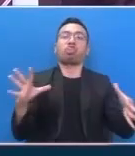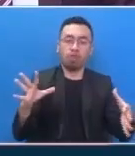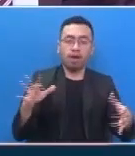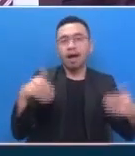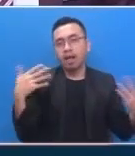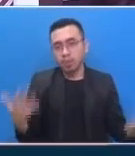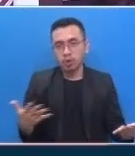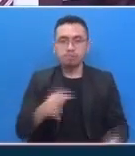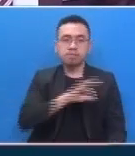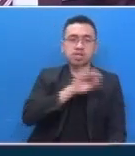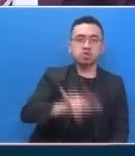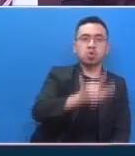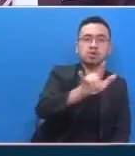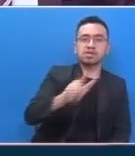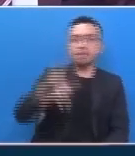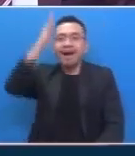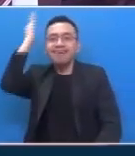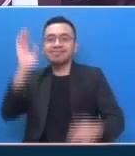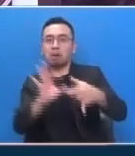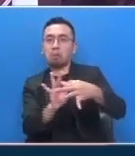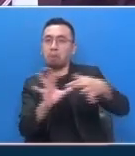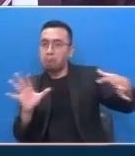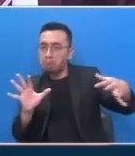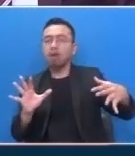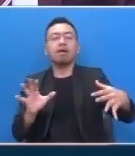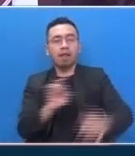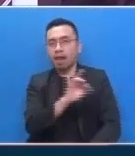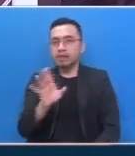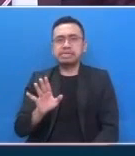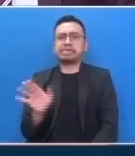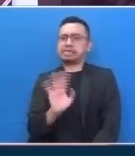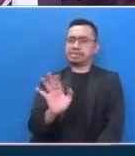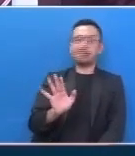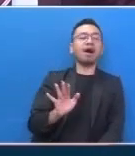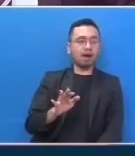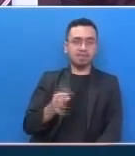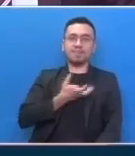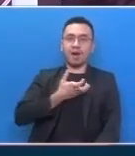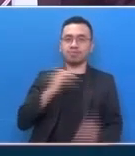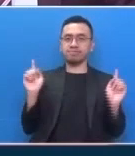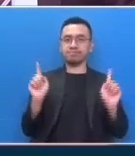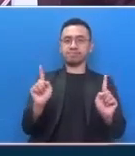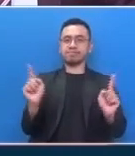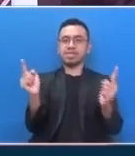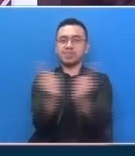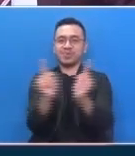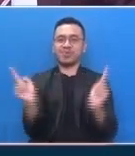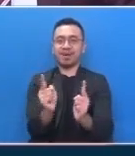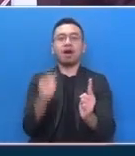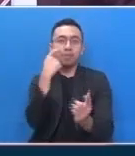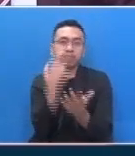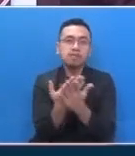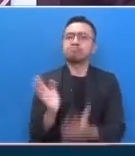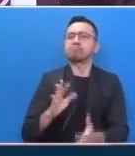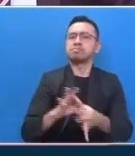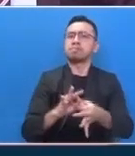Ganjar lalu kemudian dikaitkan lagi dengan politik 2024 Saya pikir itu yang coba ingin dinetralisir dengan pertemuan ini yang sekedar